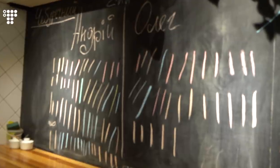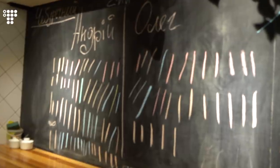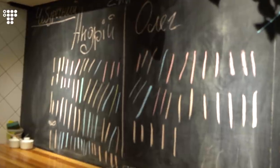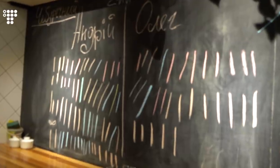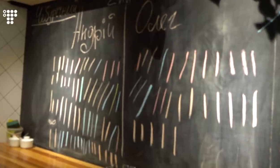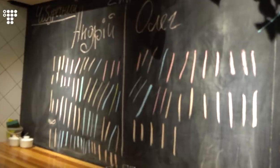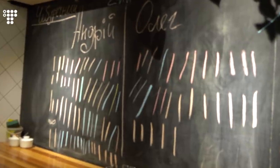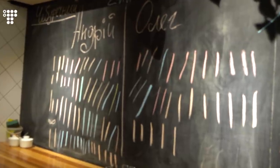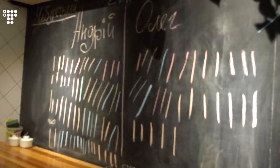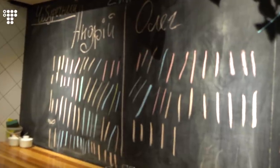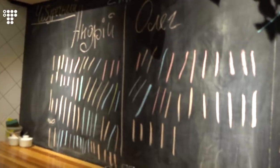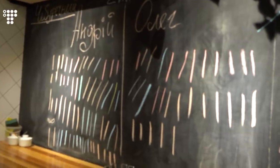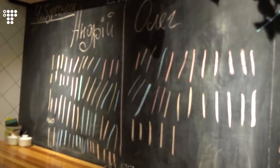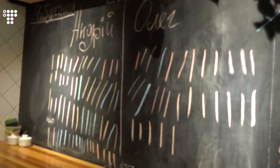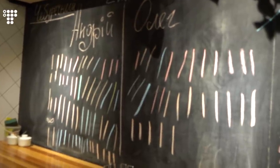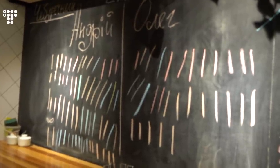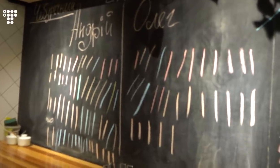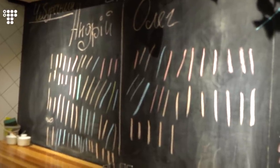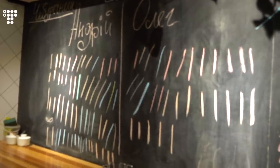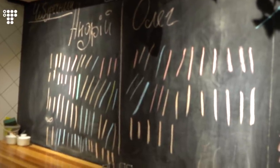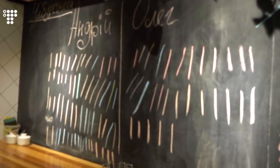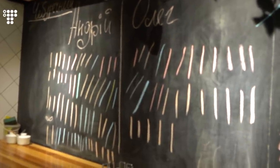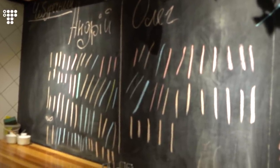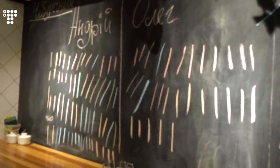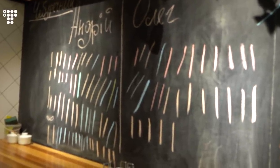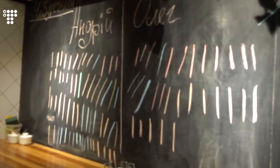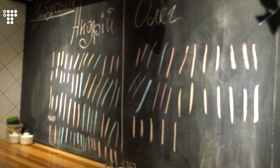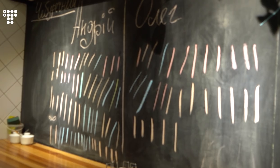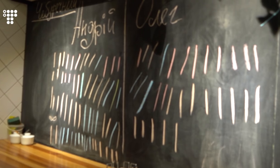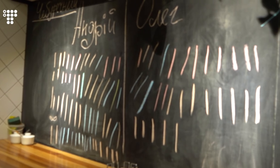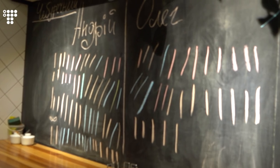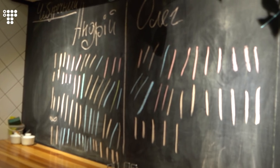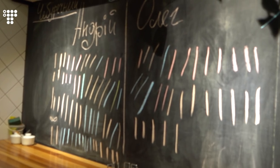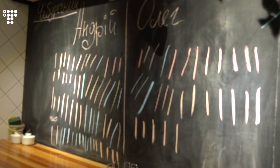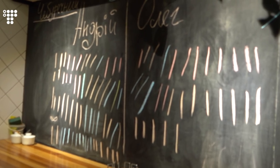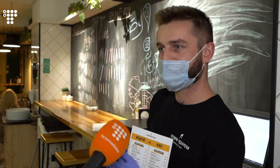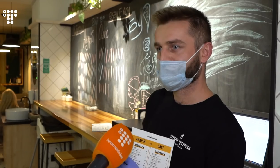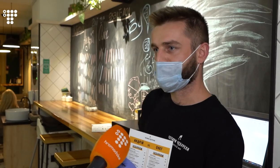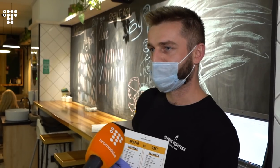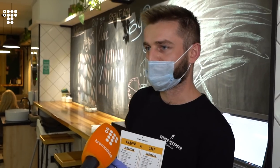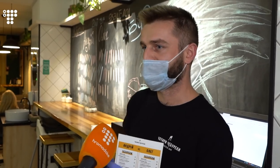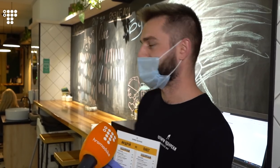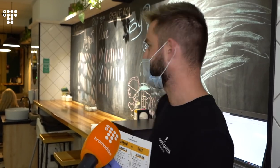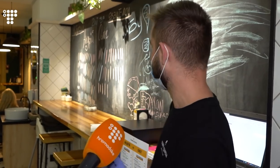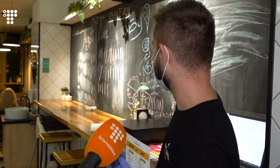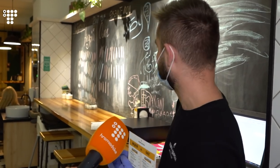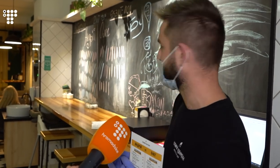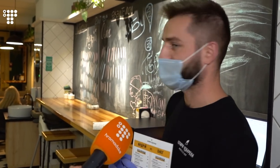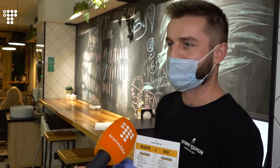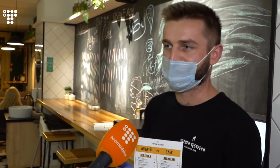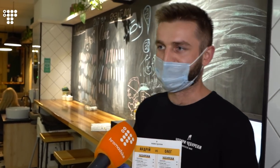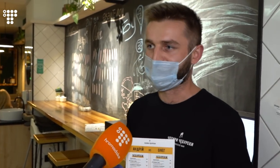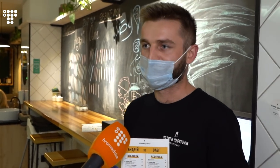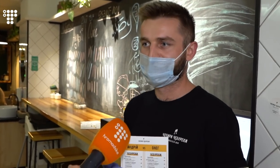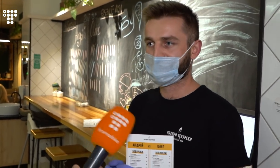кожна людина, будь-яка, вибирає чебурек, вказує, за кого вона хоче уявно проголосувати. Сьогодні наразі